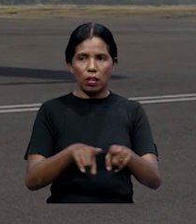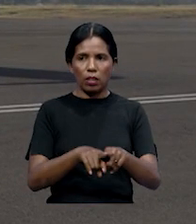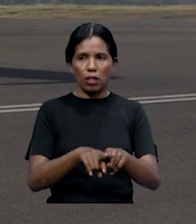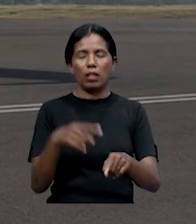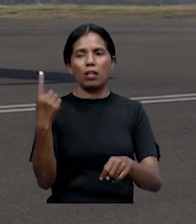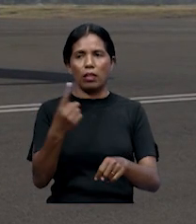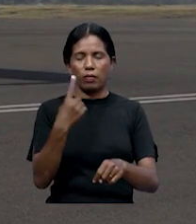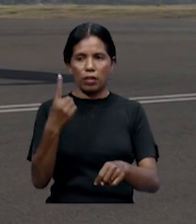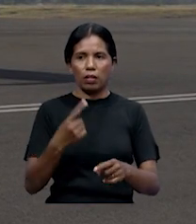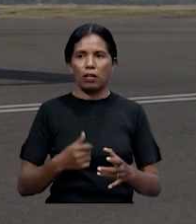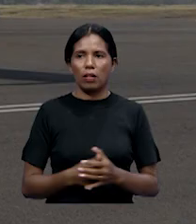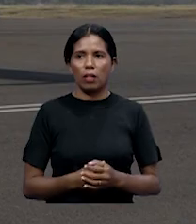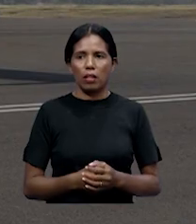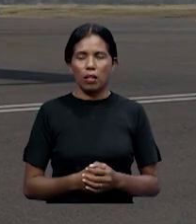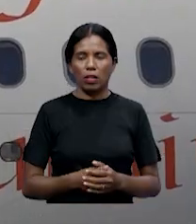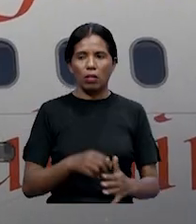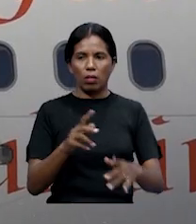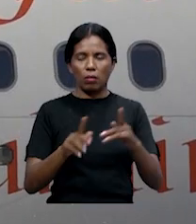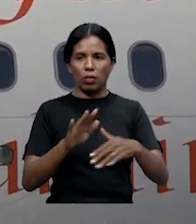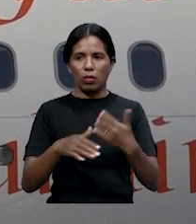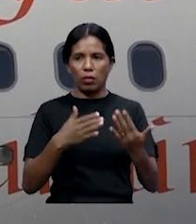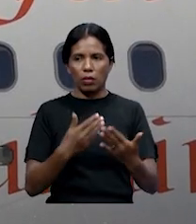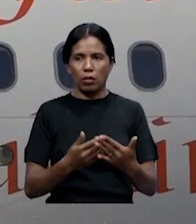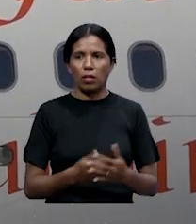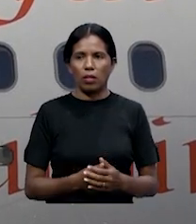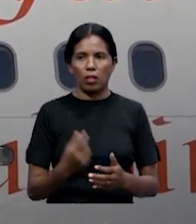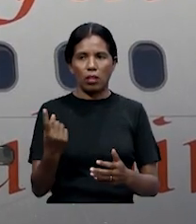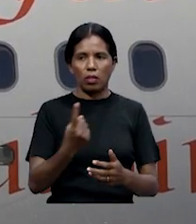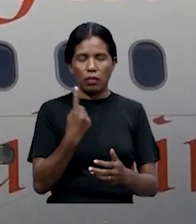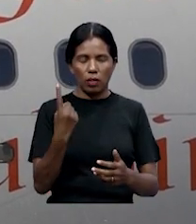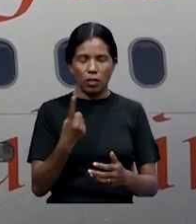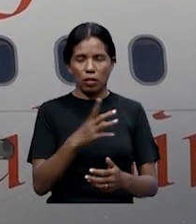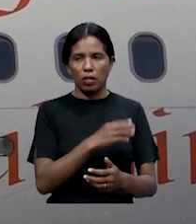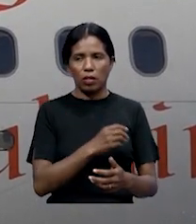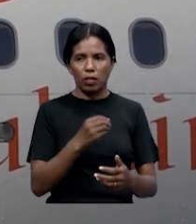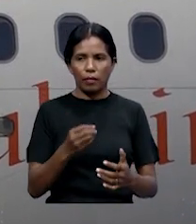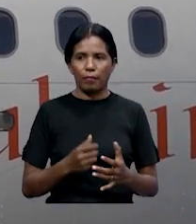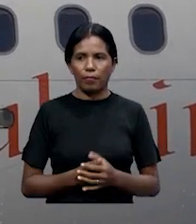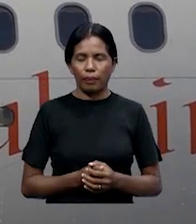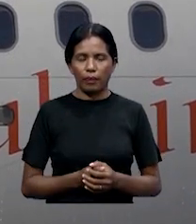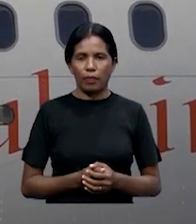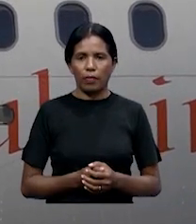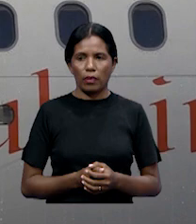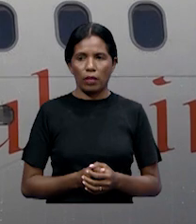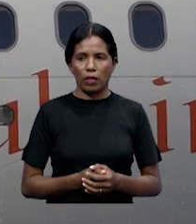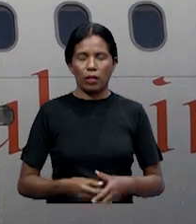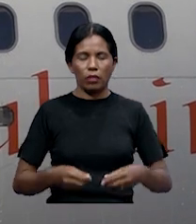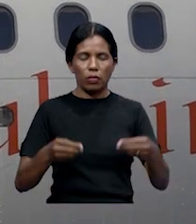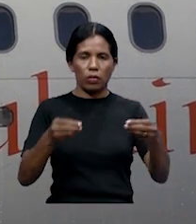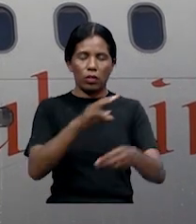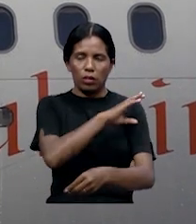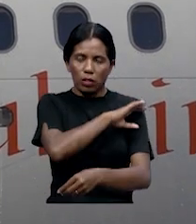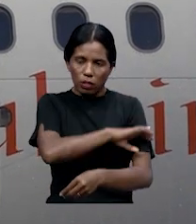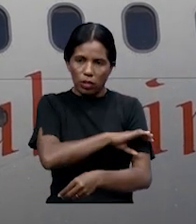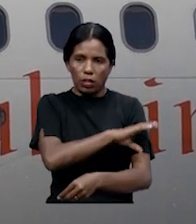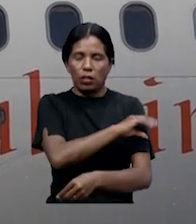nafatin operador sira kata maintain nafatin ini performance security safety